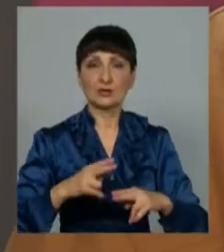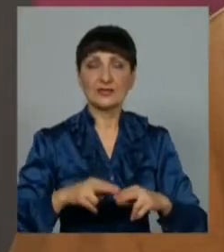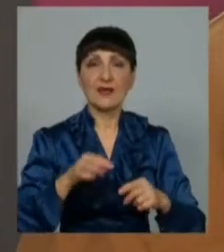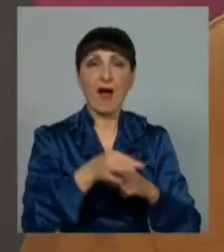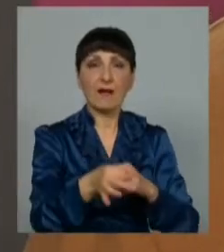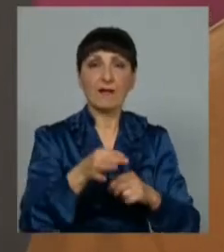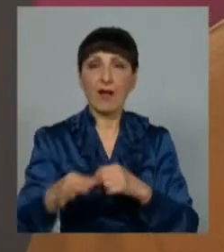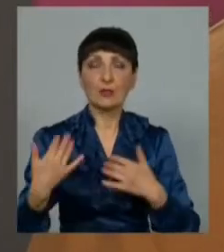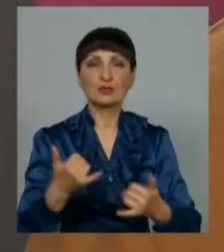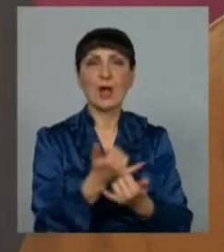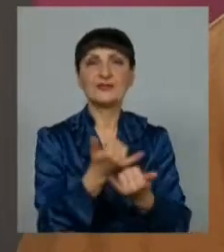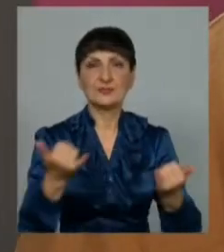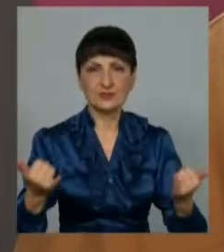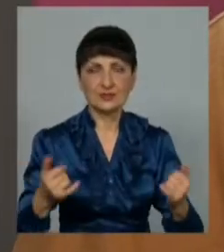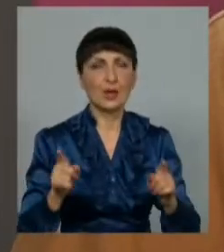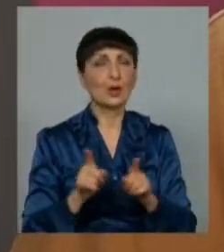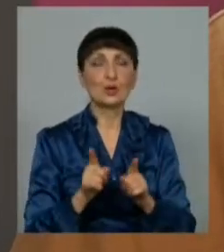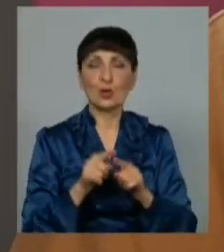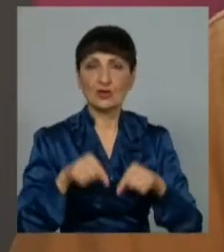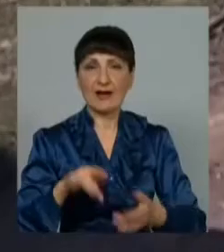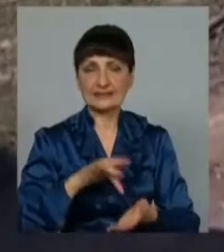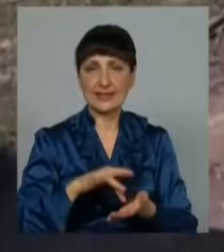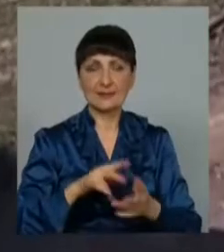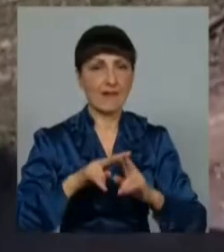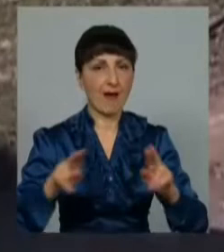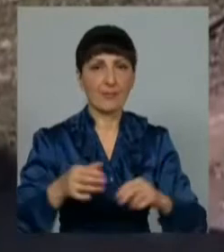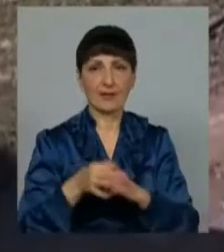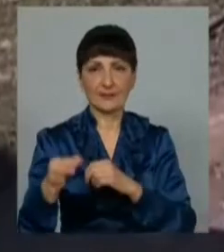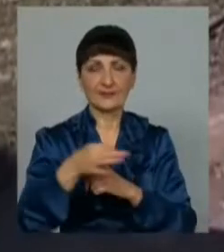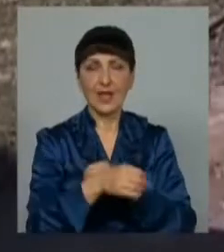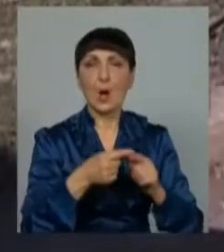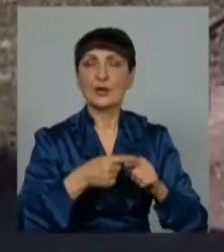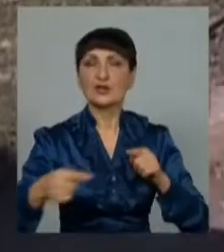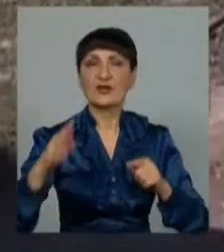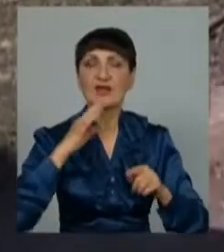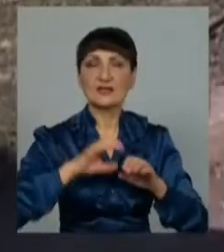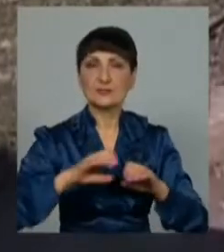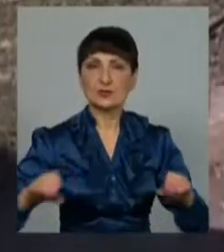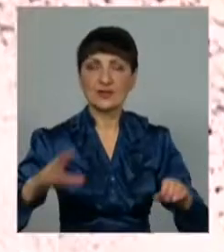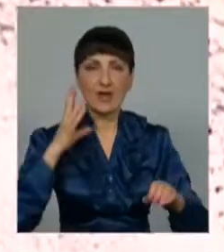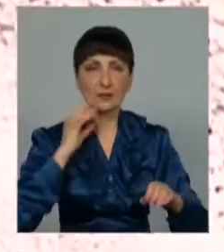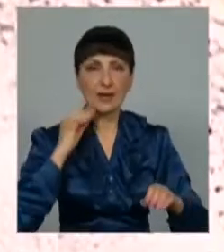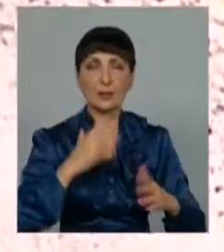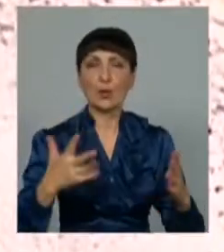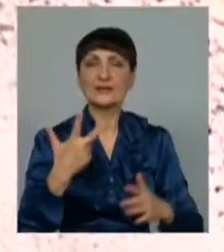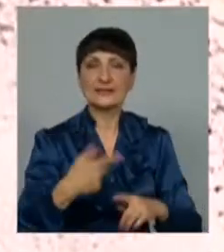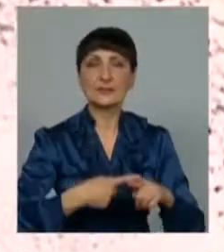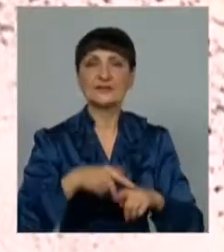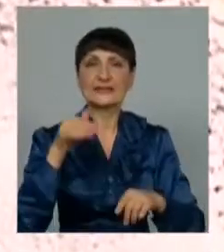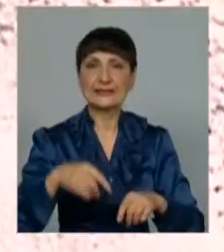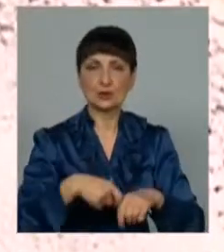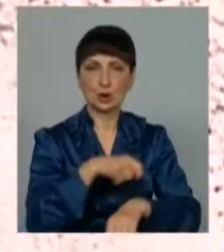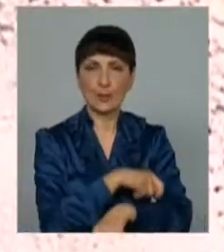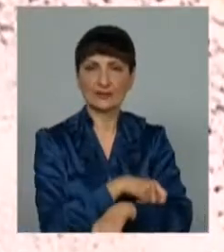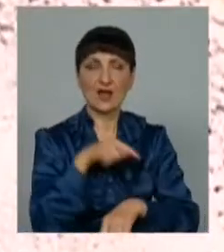окраины города обеспечены точно такими же благами, как и центр города. Протяженность водопроводных сетей в Алматы составляет больше 3500